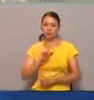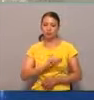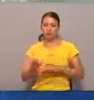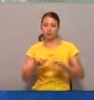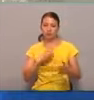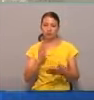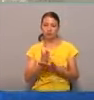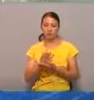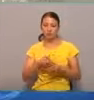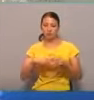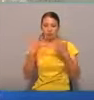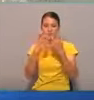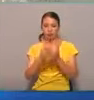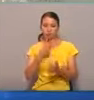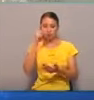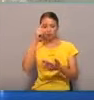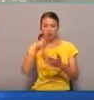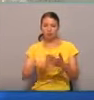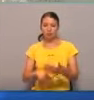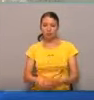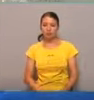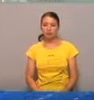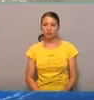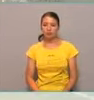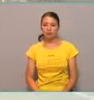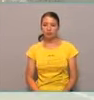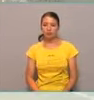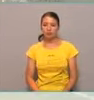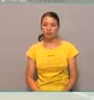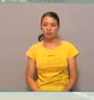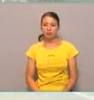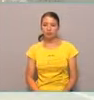Сөзімізге сандар куә. Отырар ауданы Нұрлан Әлімбаев, Абай Құралбаев, Тұран Ньюс.